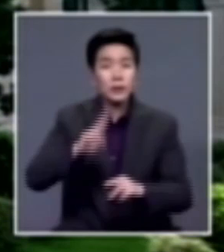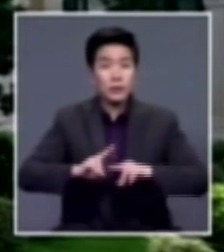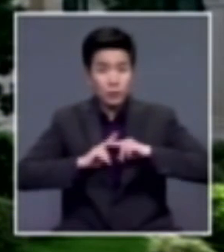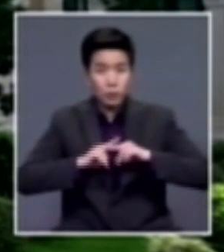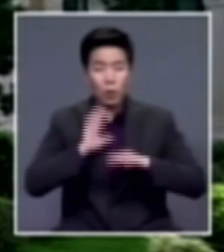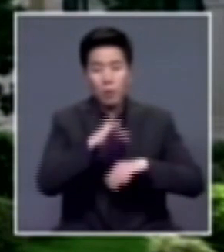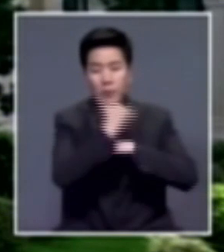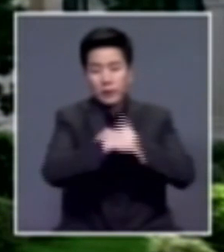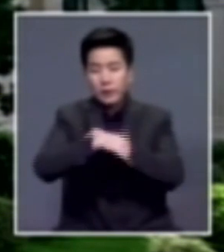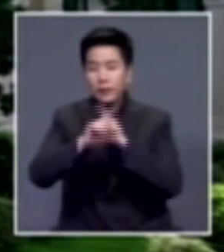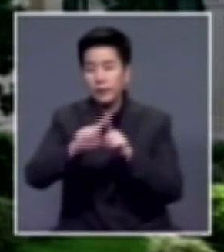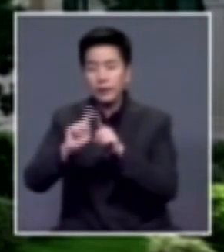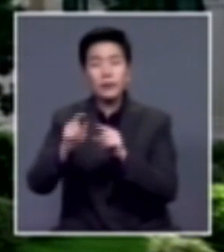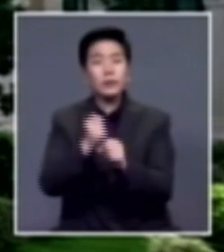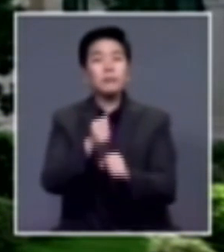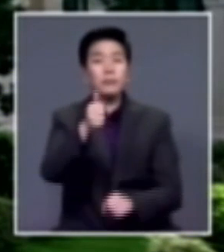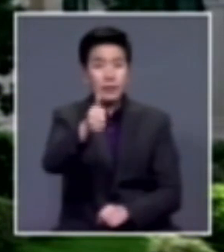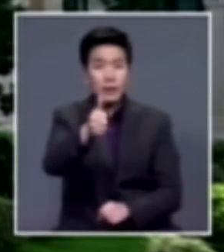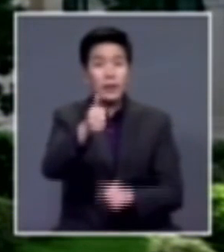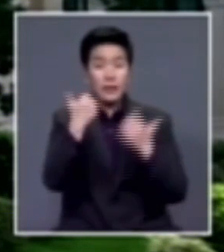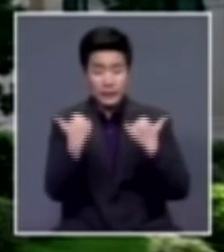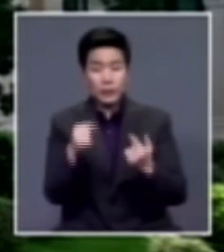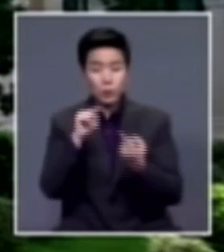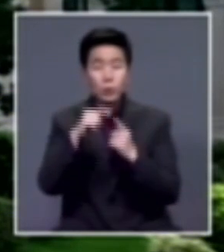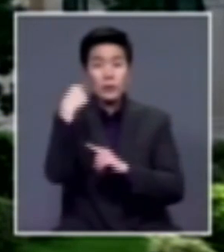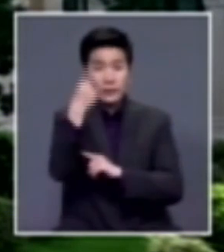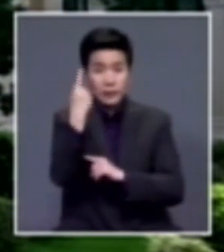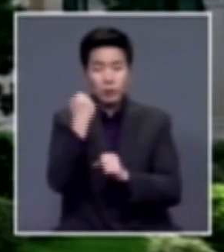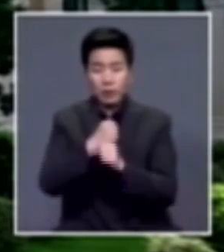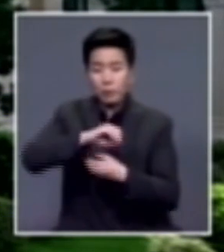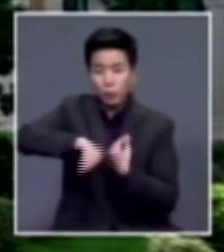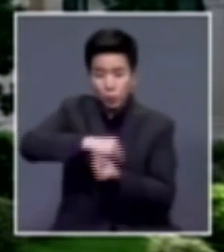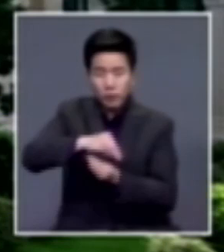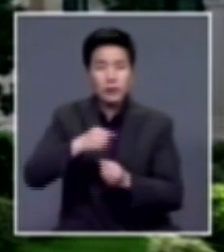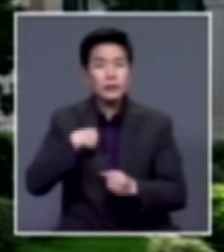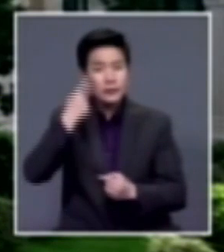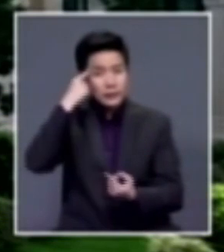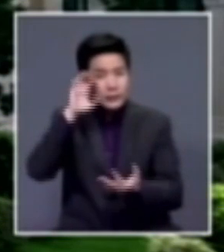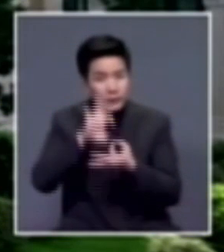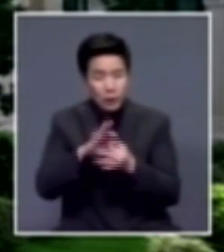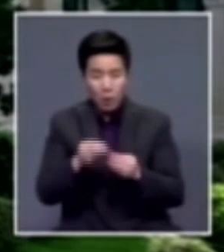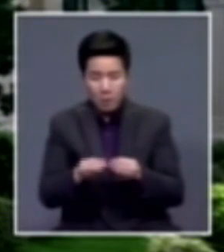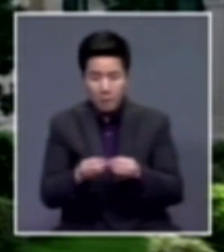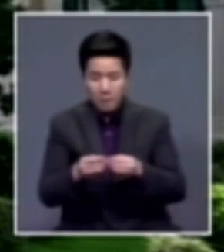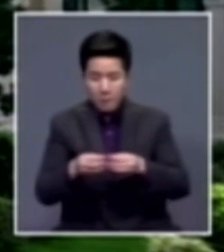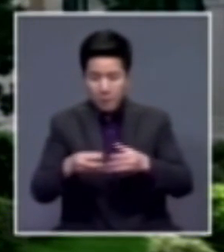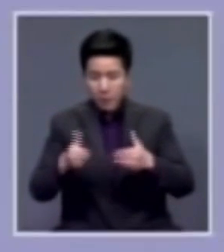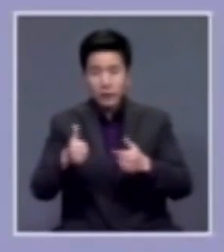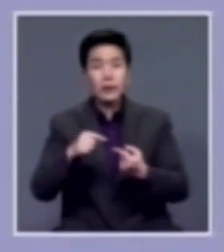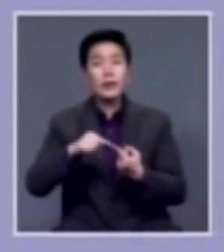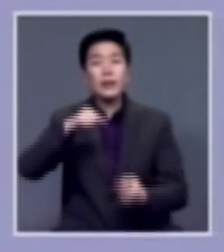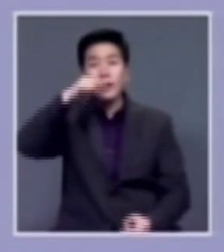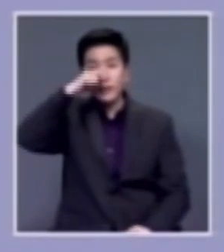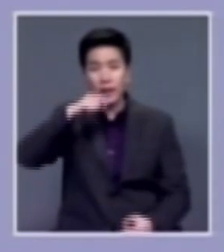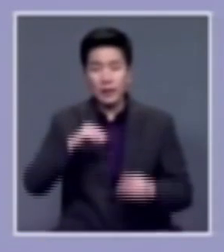ของประเทศต่างๆในอนาคตไปได้ด้วยนะครับนอกเหนือไปจากการท่องเที่ยวการทำธุรกิจและแนวโน้มในการเติบโตที่ดีแล้วประเทศไท